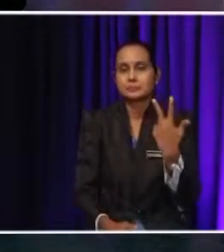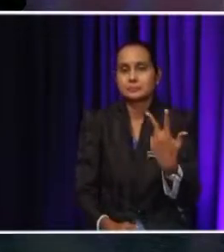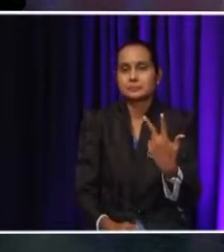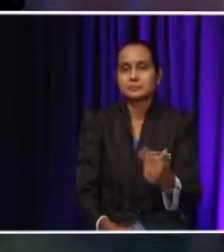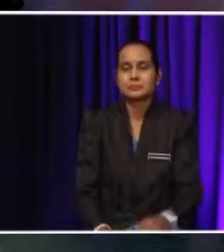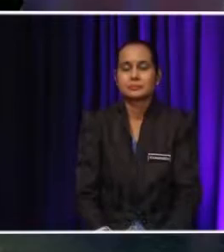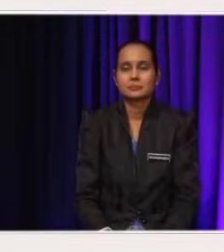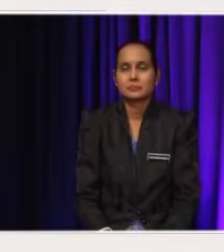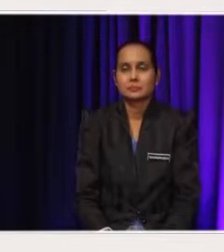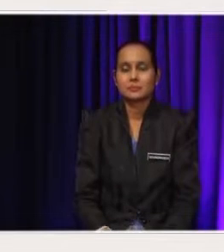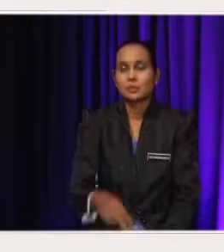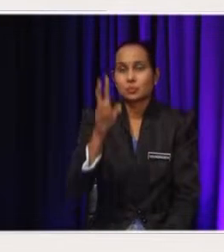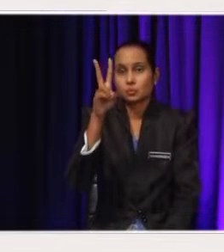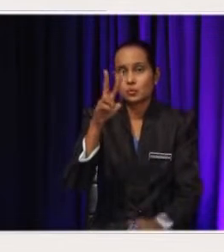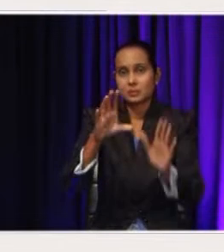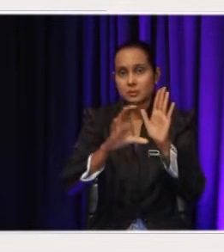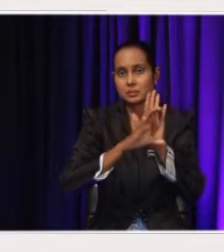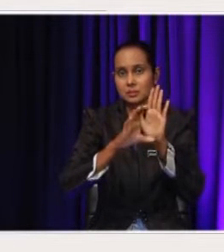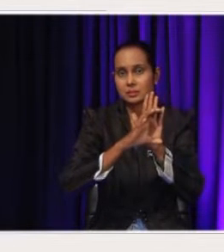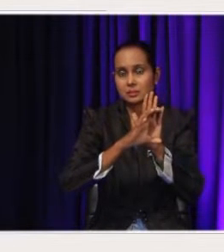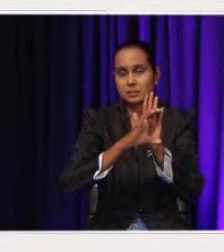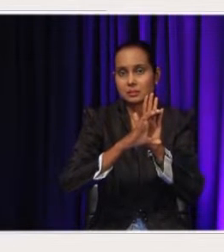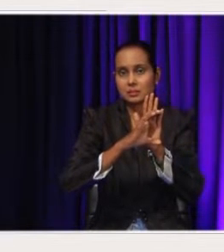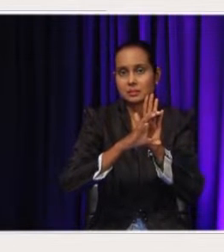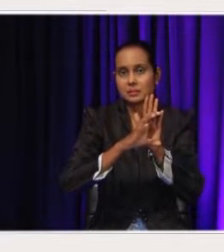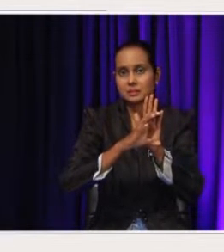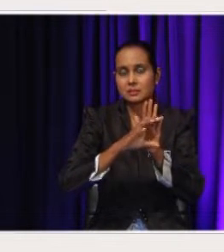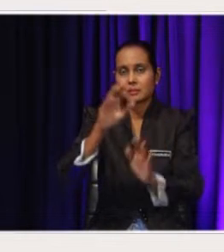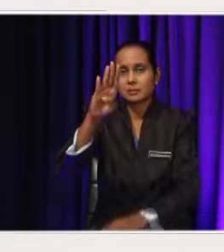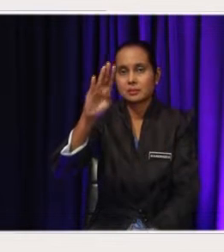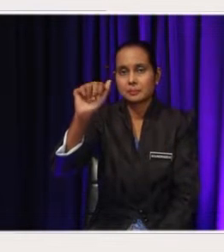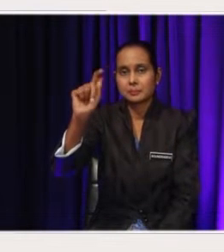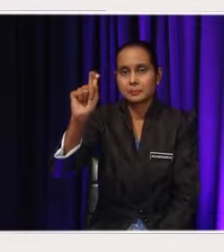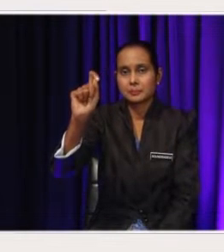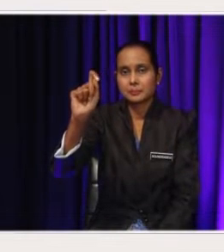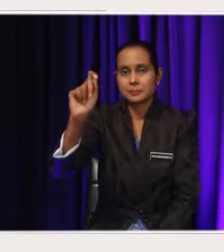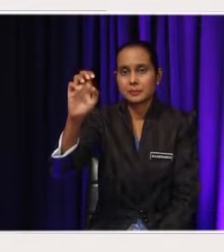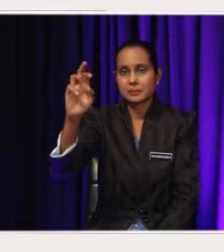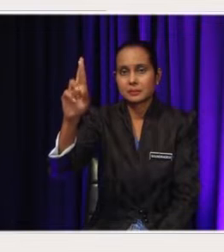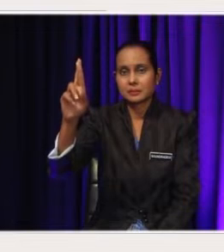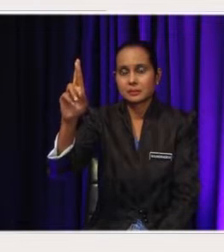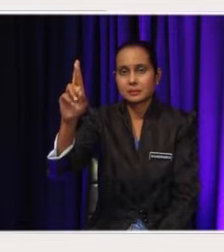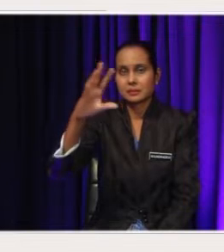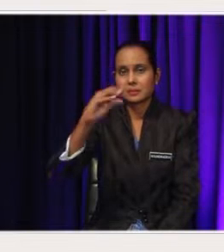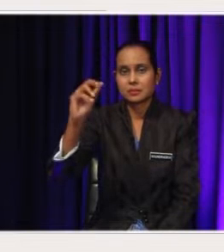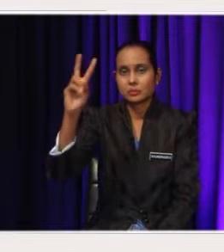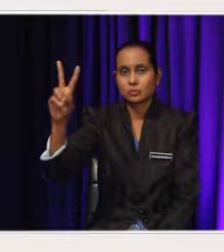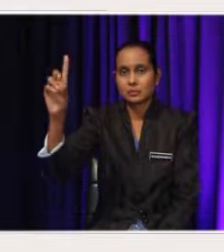Berikan dua contoh hidangan daripada bete dan dua daripada